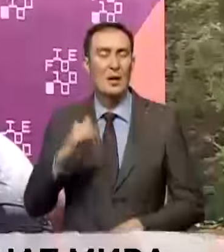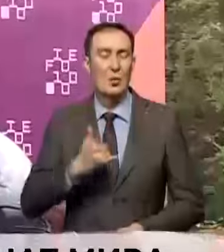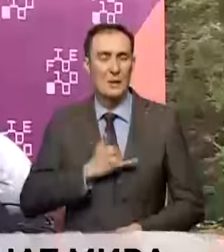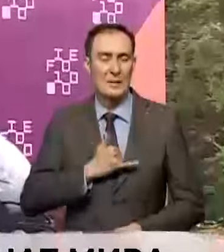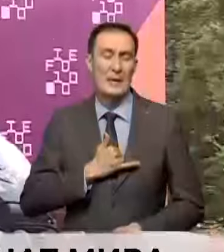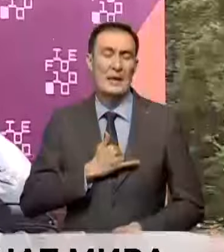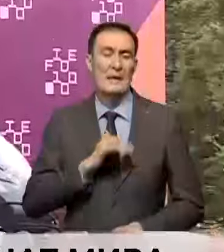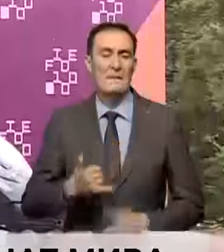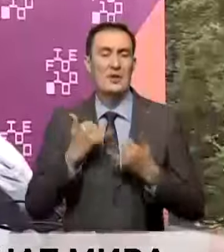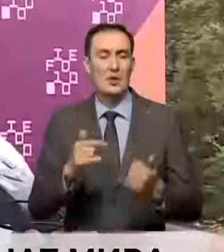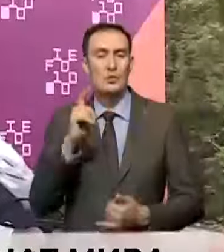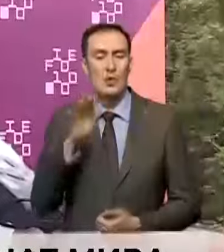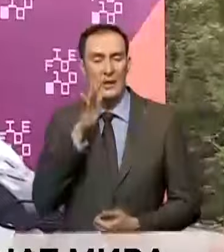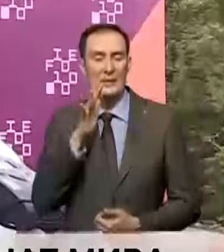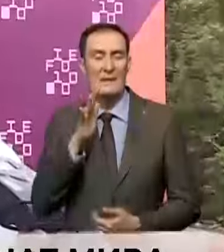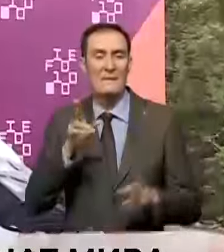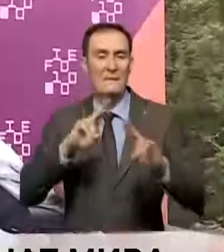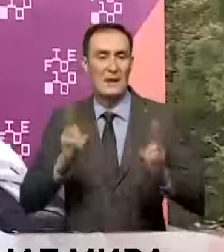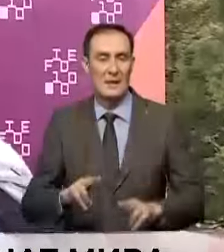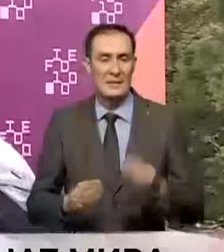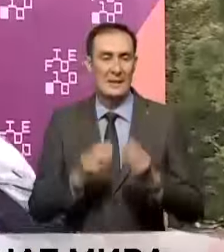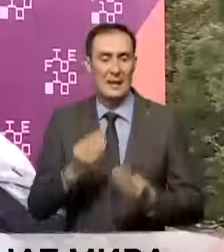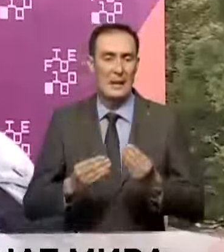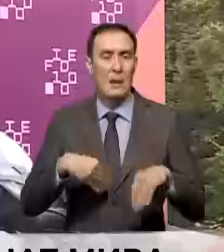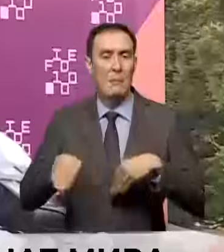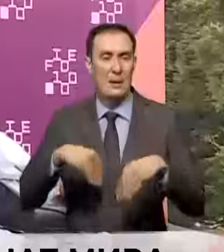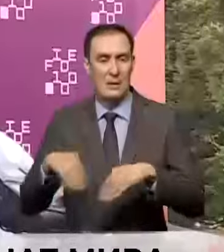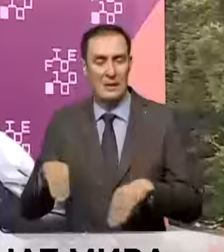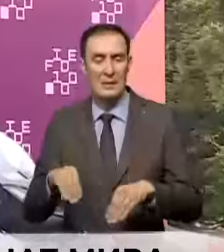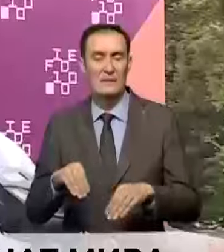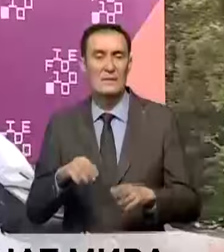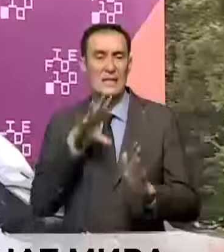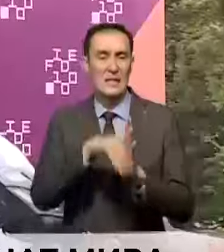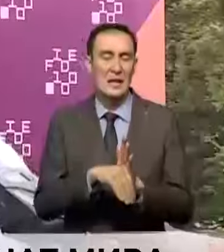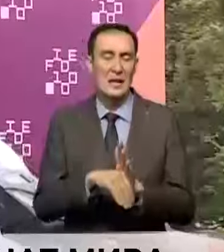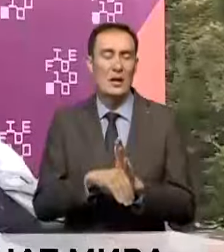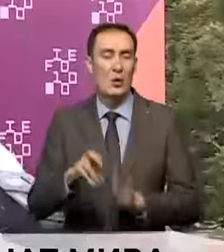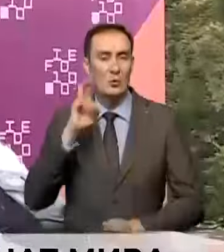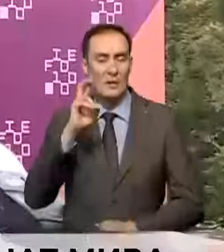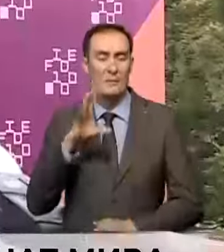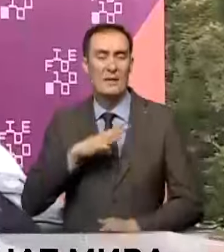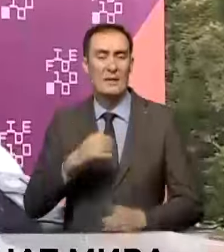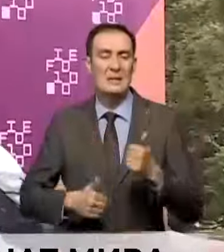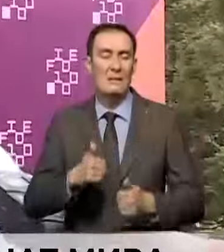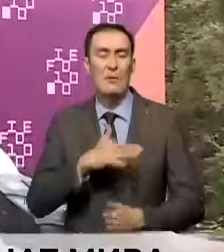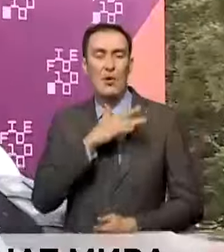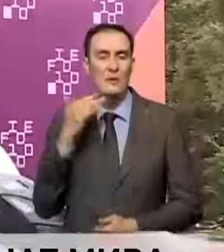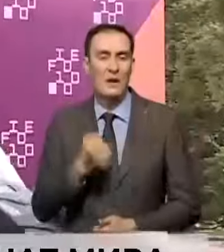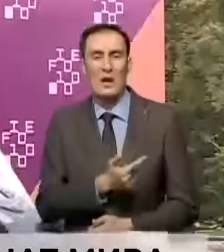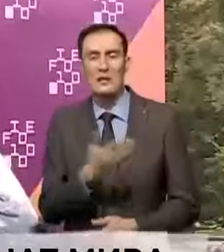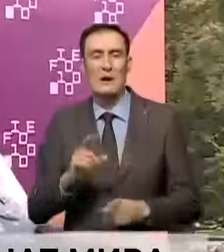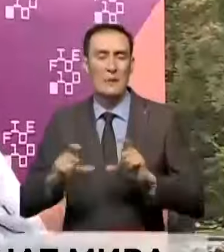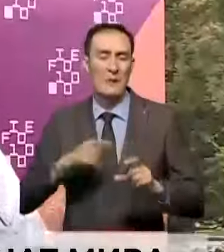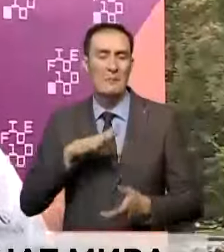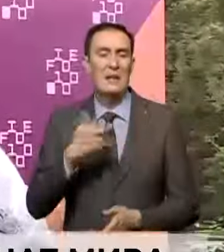раз в честь столетия ФИДЕ мы одновременно играли партии. Среди стран, где было сыграно самое большое количество